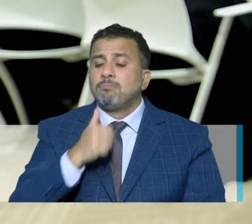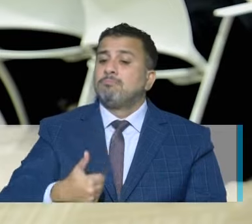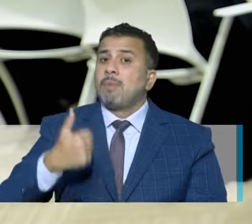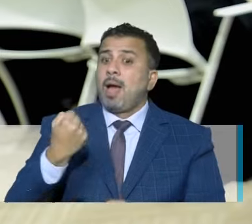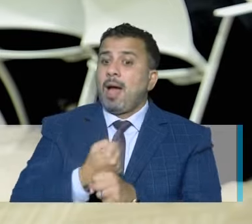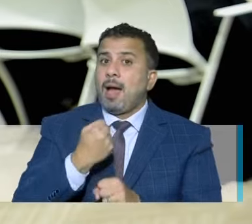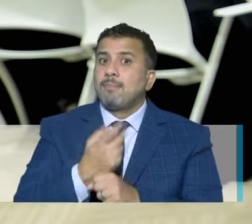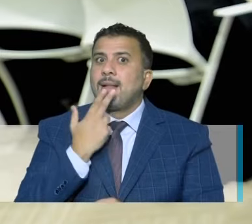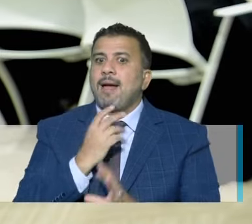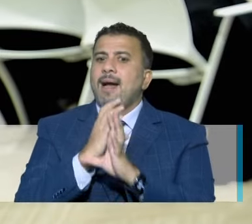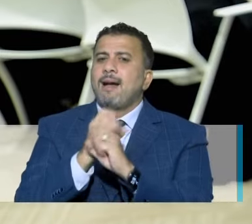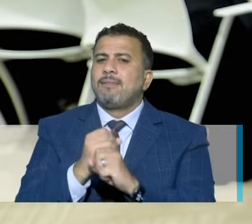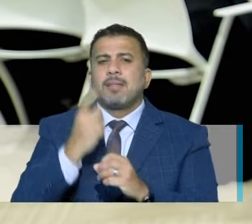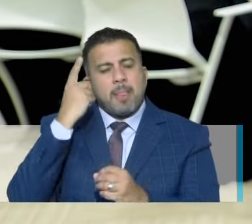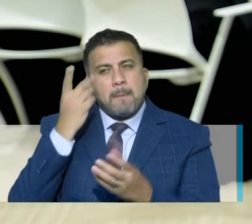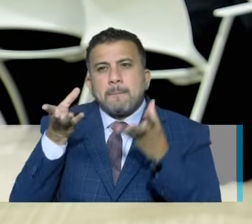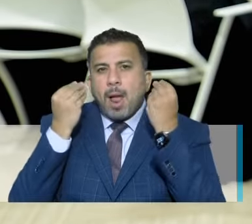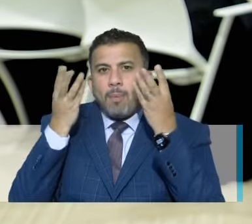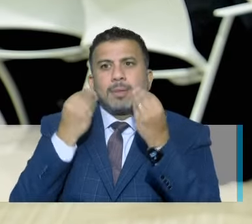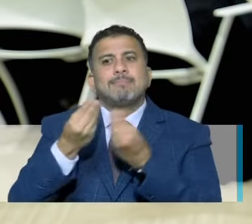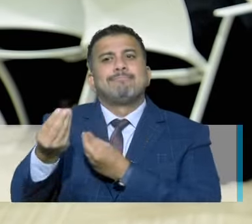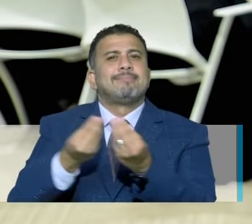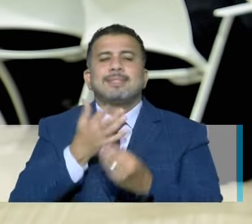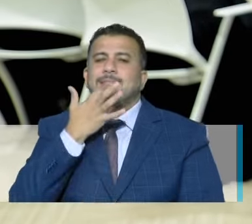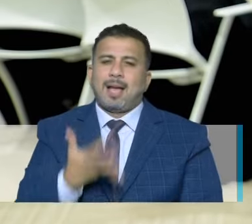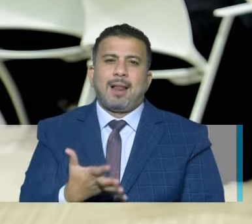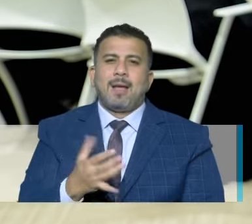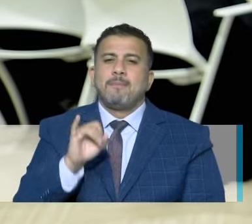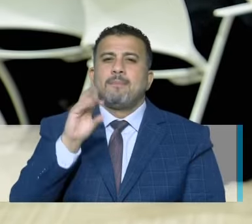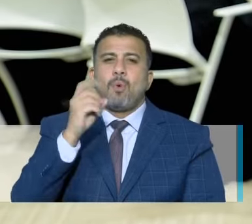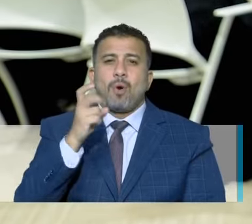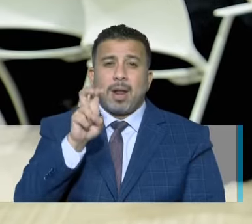العمل وتسهيل تبادل المعلومات. لأخبار الدار مهرة الكتبي الشارقة.